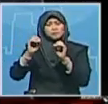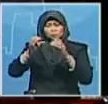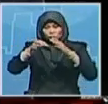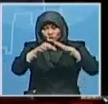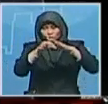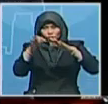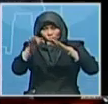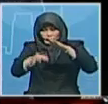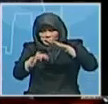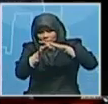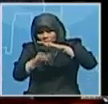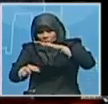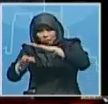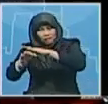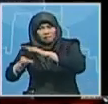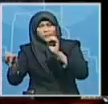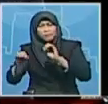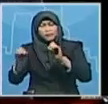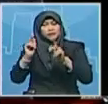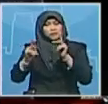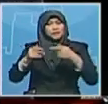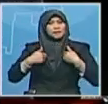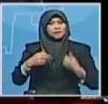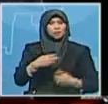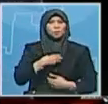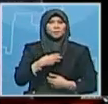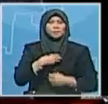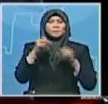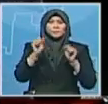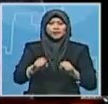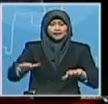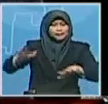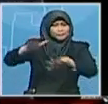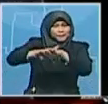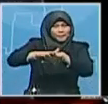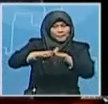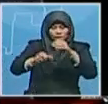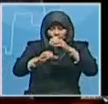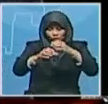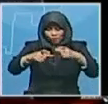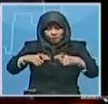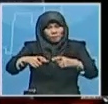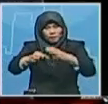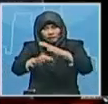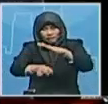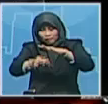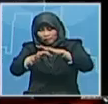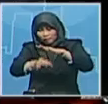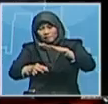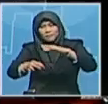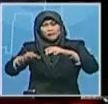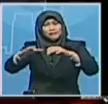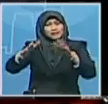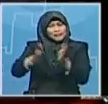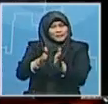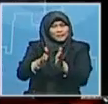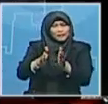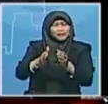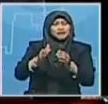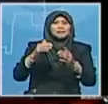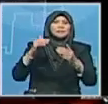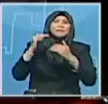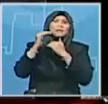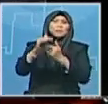lubang. Kalau ada lubang, ada aduan akan ditampalkan kalau lubang yang kecil, yang simple dalam tempoh